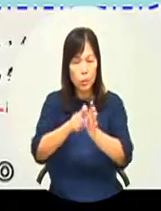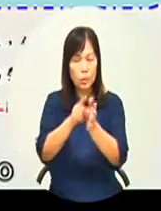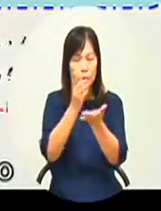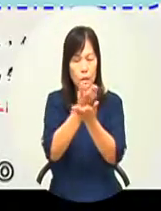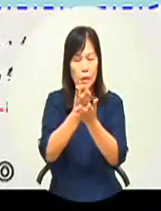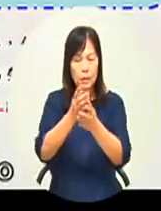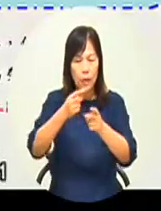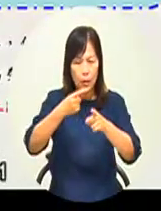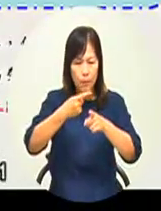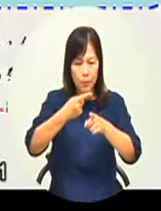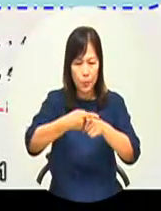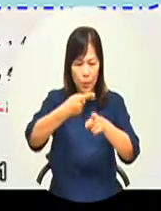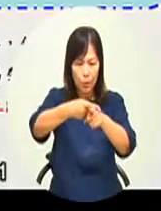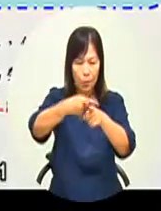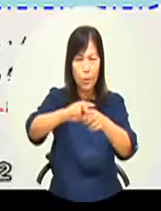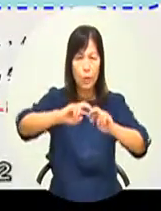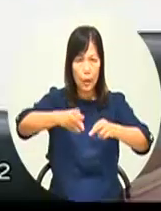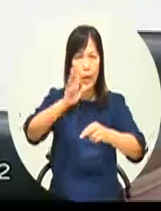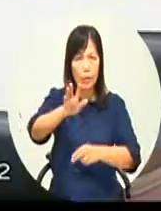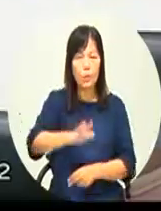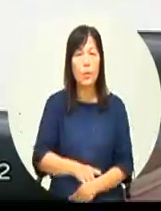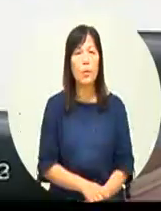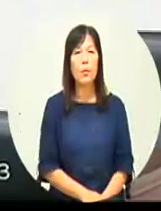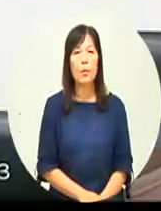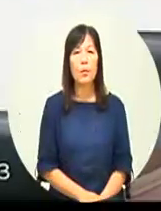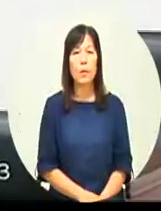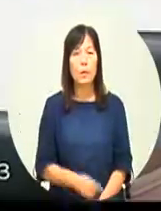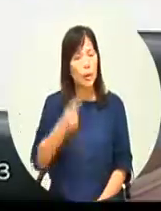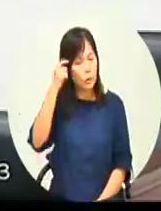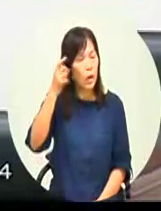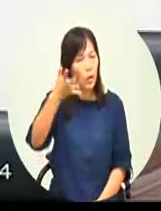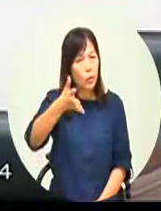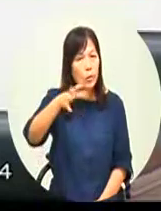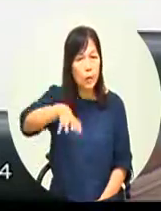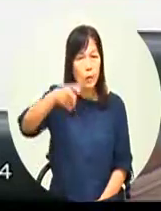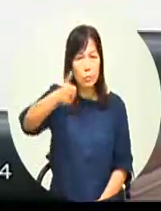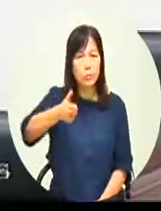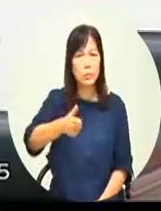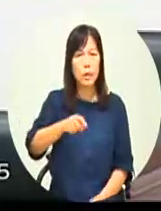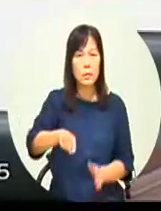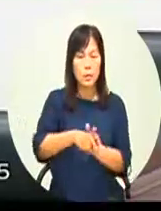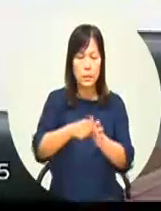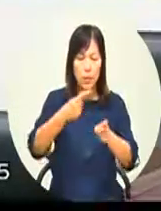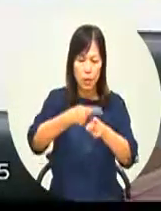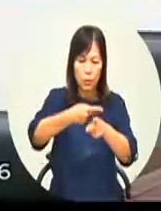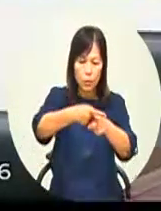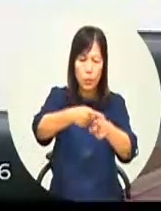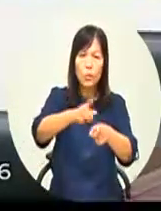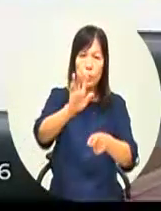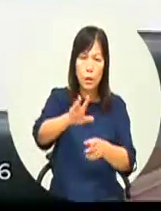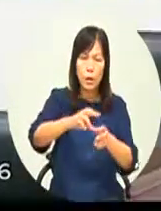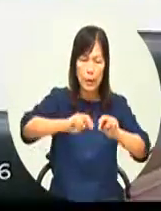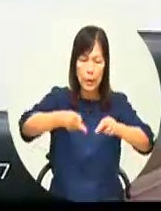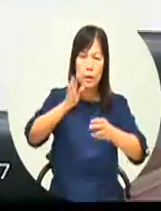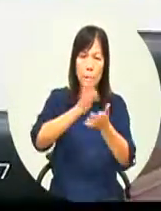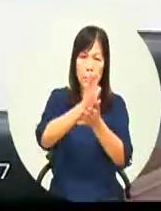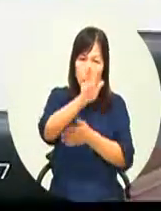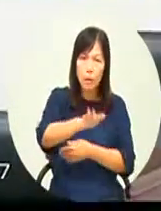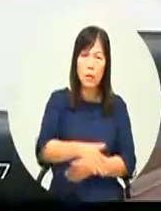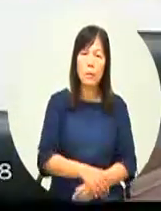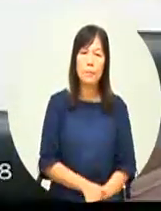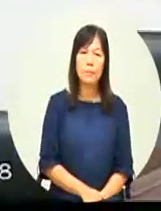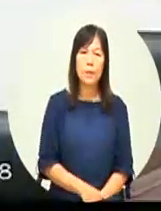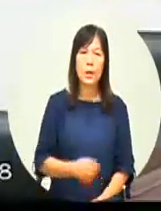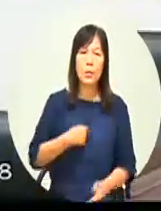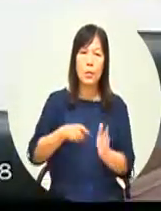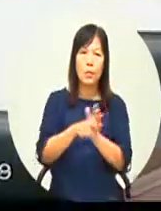路口就是有改善哦。那我想知道问局长是说，这些路段改善之后，我们的